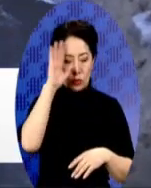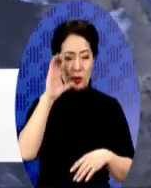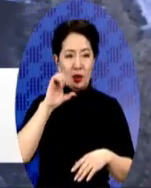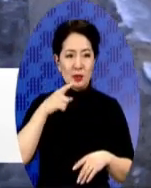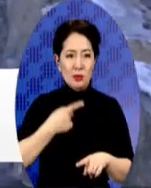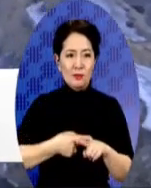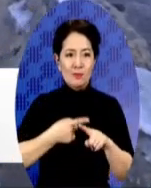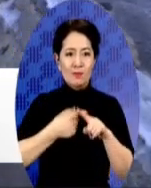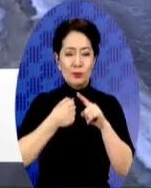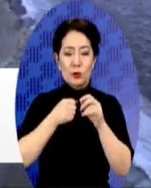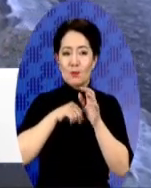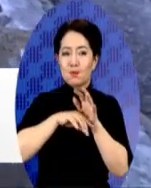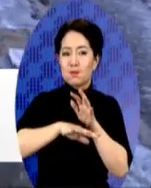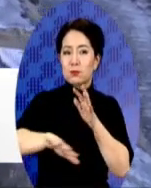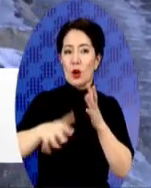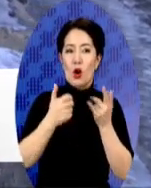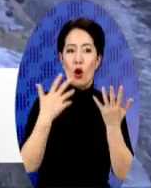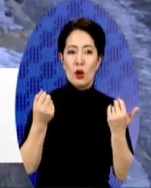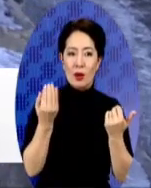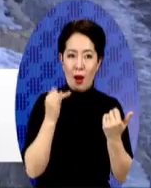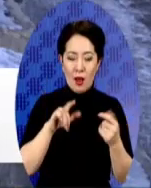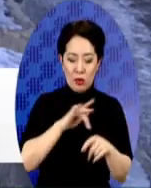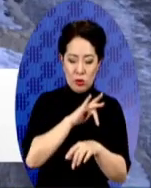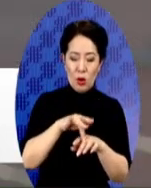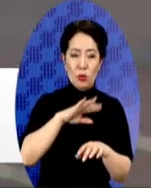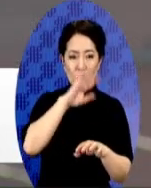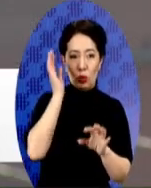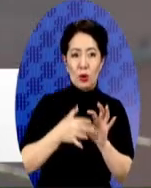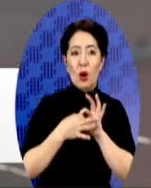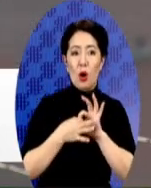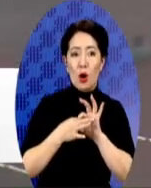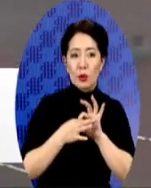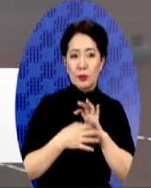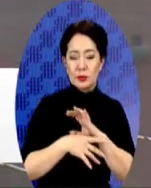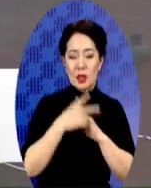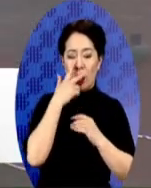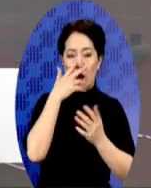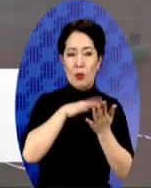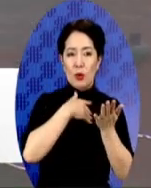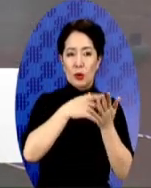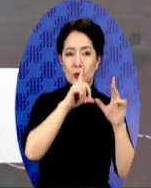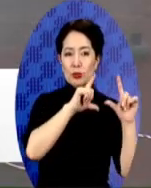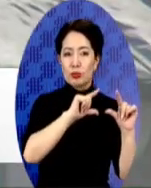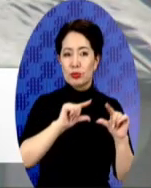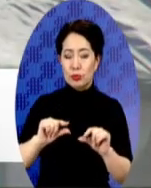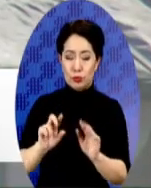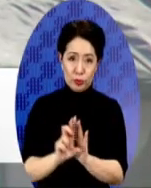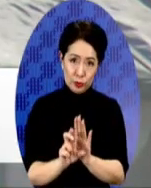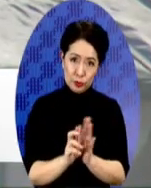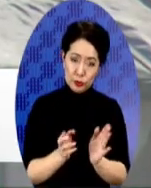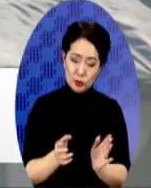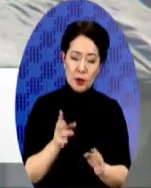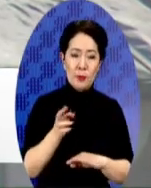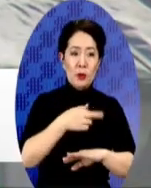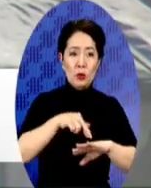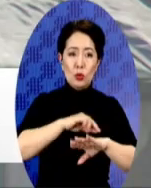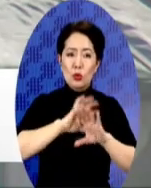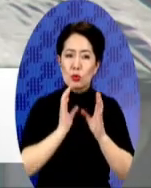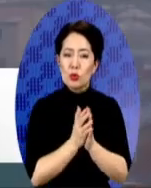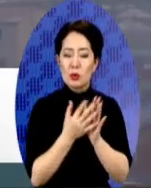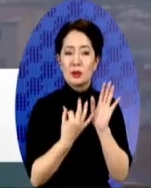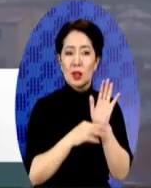нэмэгдүүлж чадвал илүү олон айл дүрхүүдийг төвлөрсөн дулаанд холбож тэр хэмжээгээр агарын бөхөөрөл буурах боломжтой. Дүүргийн нэгдүгээр хуваамын